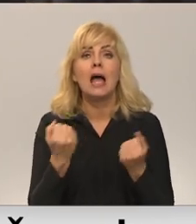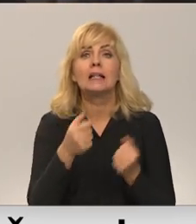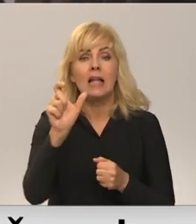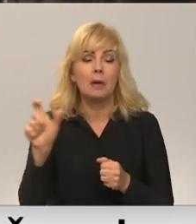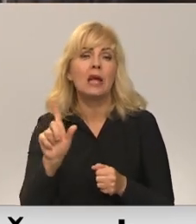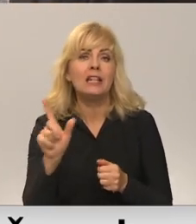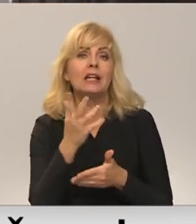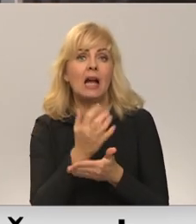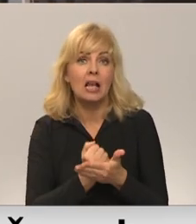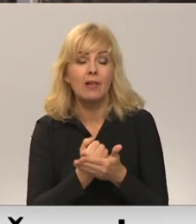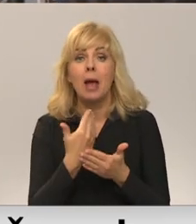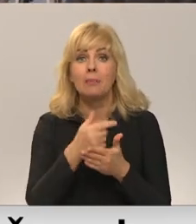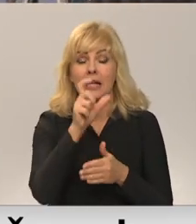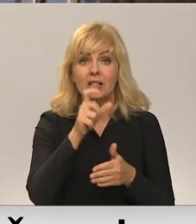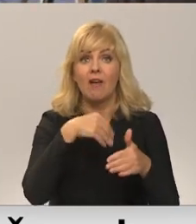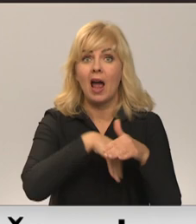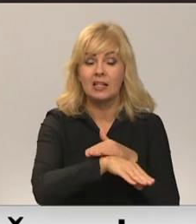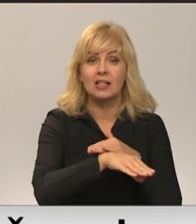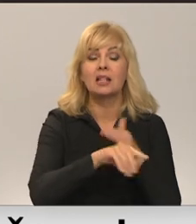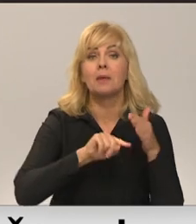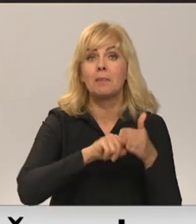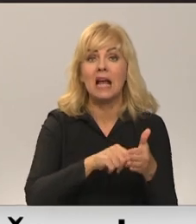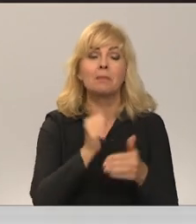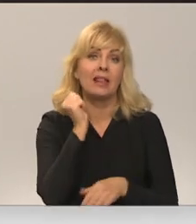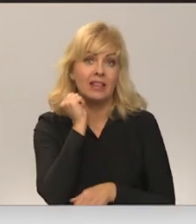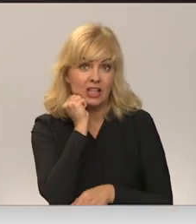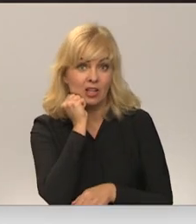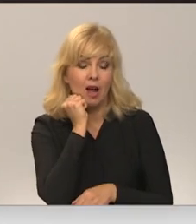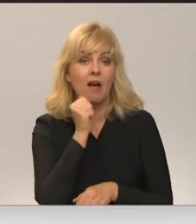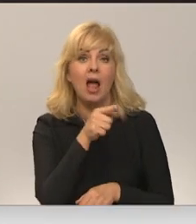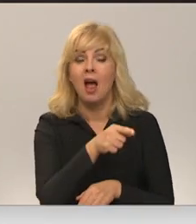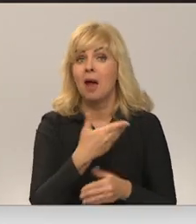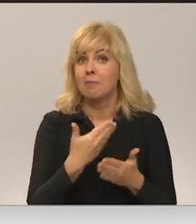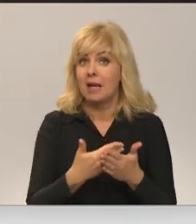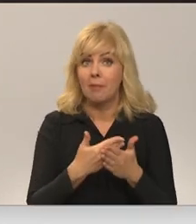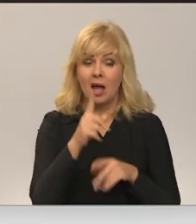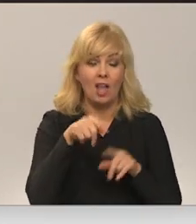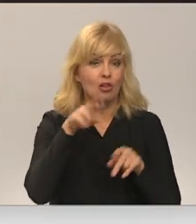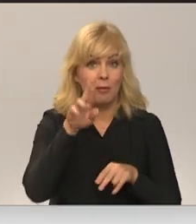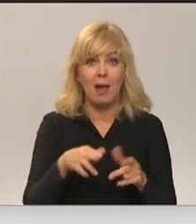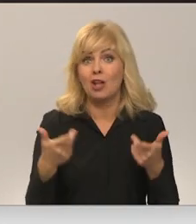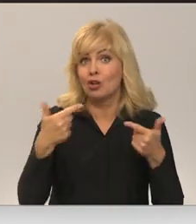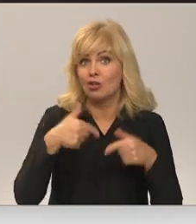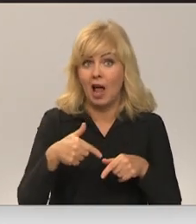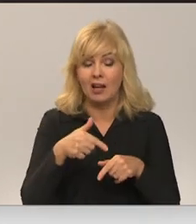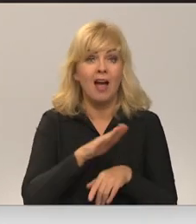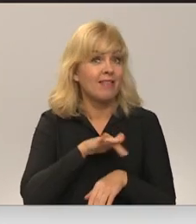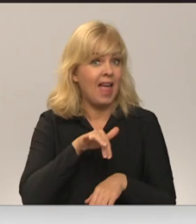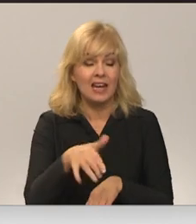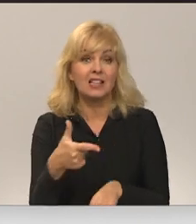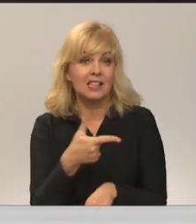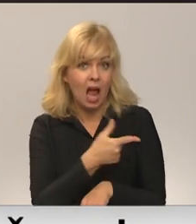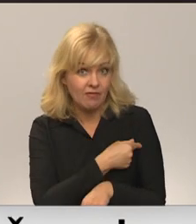Šie cilvēki, kas aizies piespiedu dīkstāvē, visticamāk arī, ja viņi, teiksim, dažu mēnešu laikā nevakcinēsies,